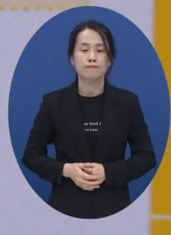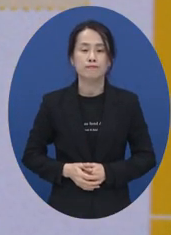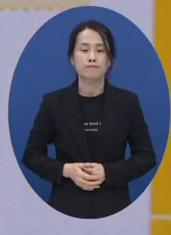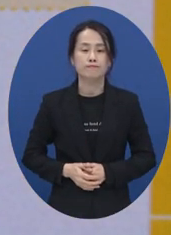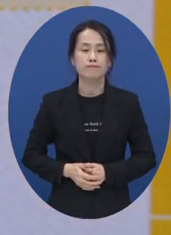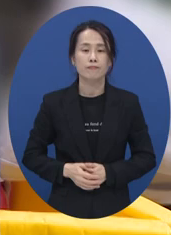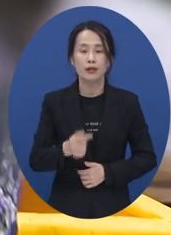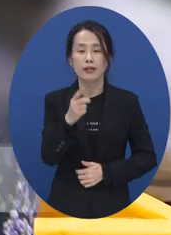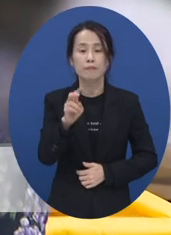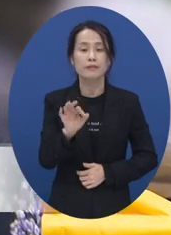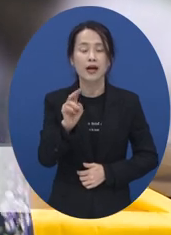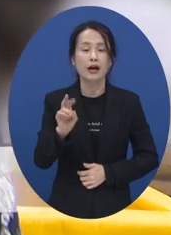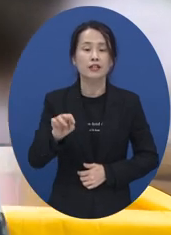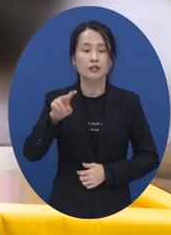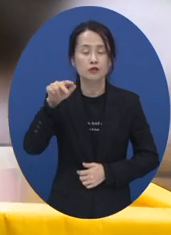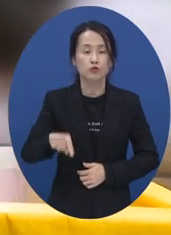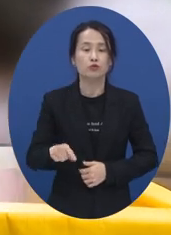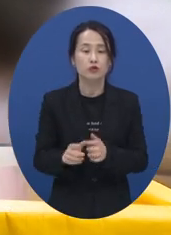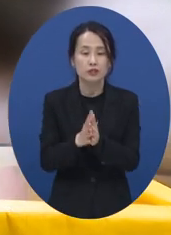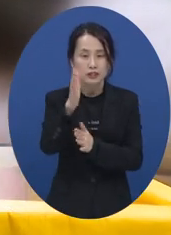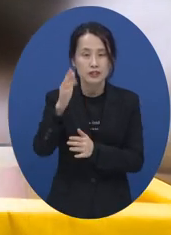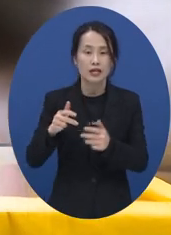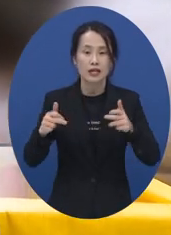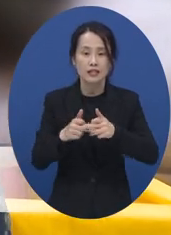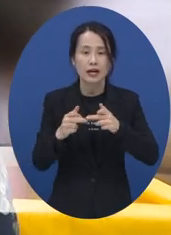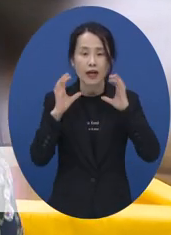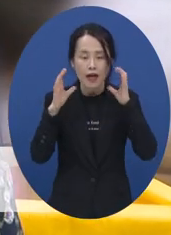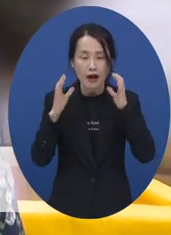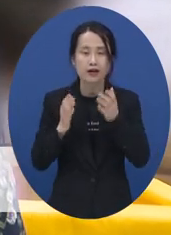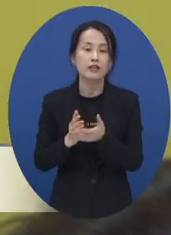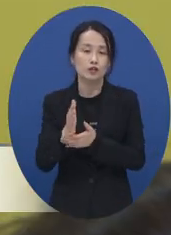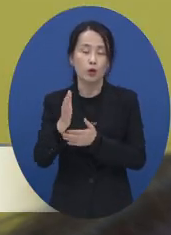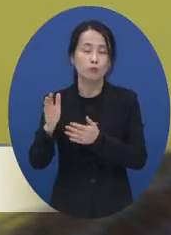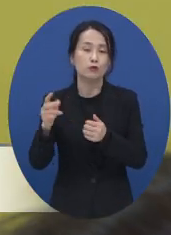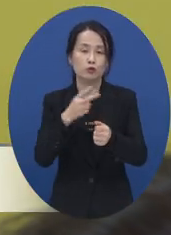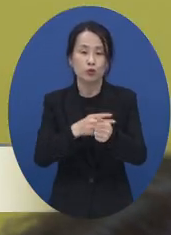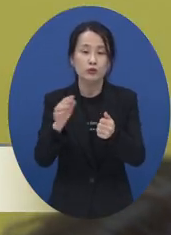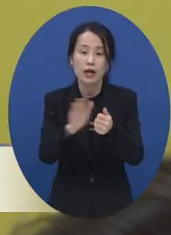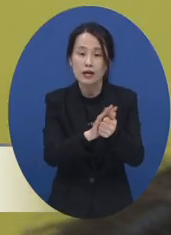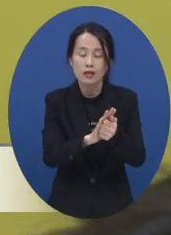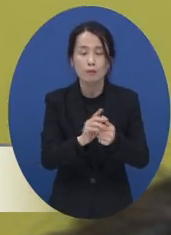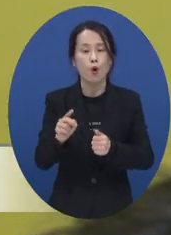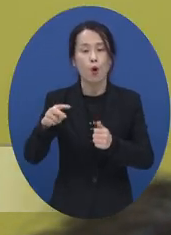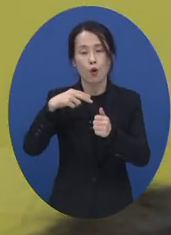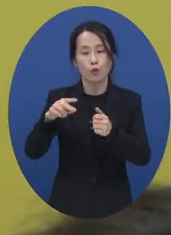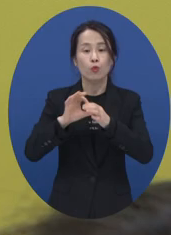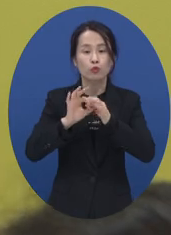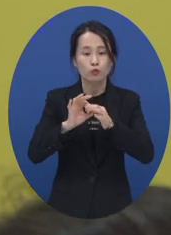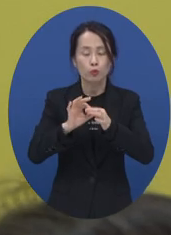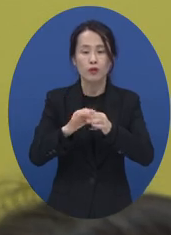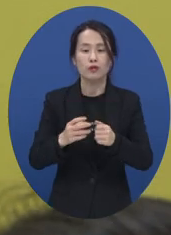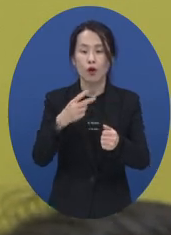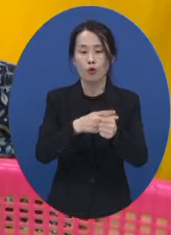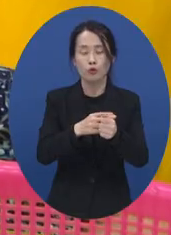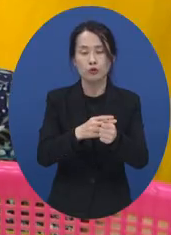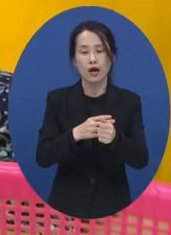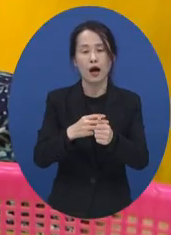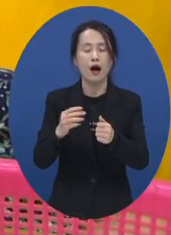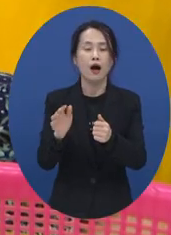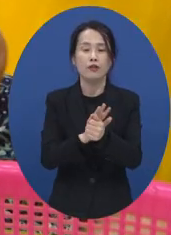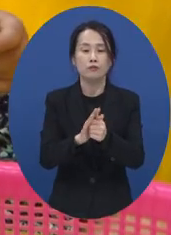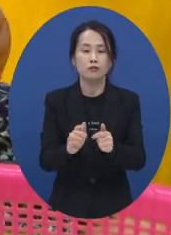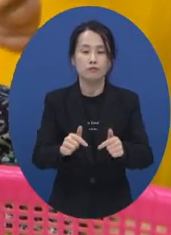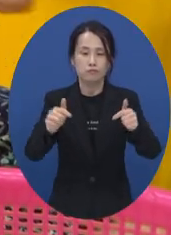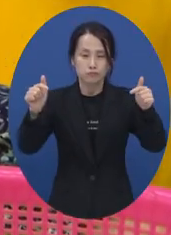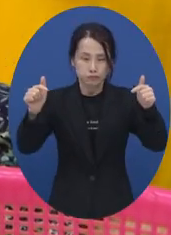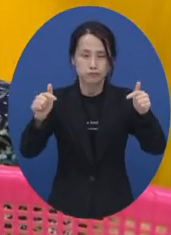모아놓았습니다. 남양주시의 장애 영유아 보육교사 전문성 교육 사업은 교육을 통해 장애 영유아 보육교사 부족 문제를 해결할